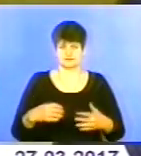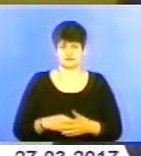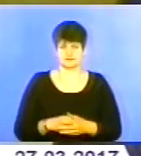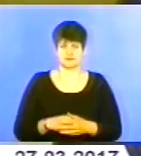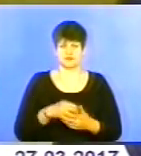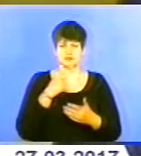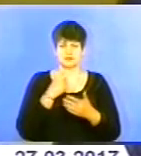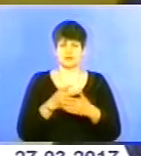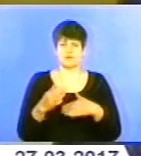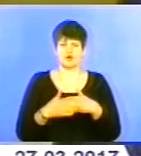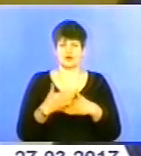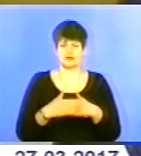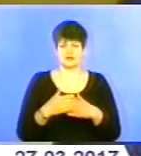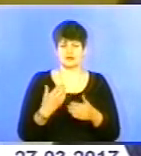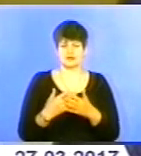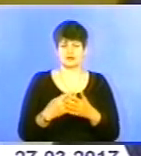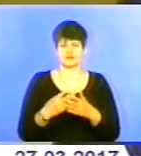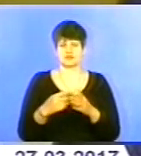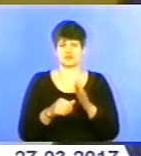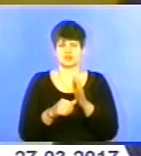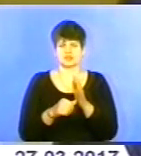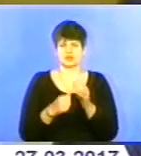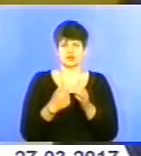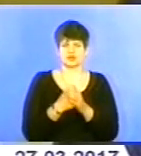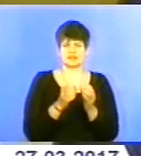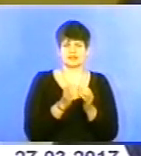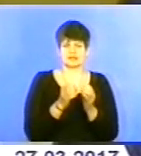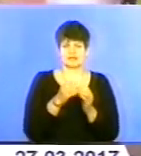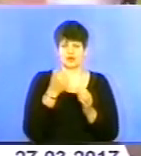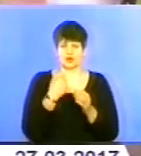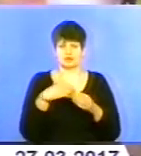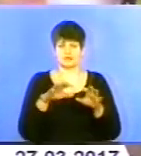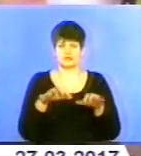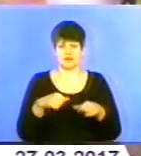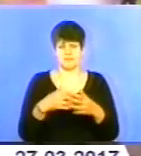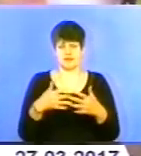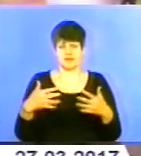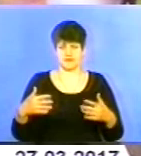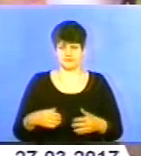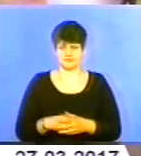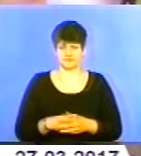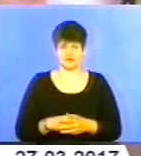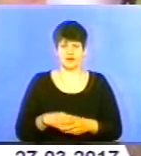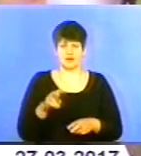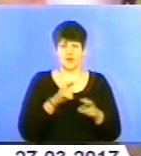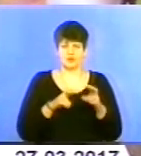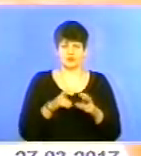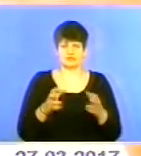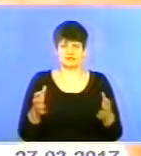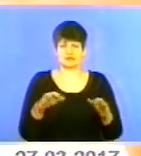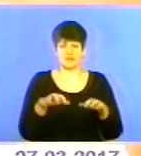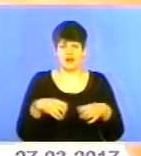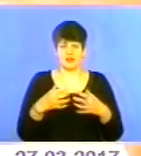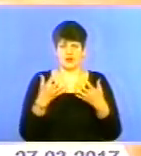покарання у виді позбавлення волі на строк від 6 до 10 років з конфіскацією майна. Під час обшуку в помешканні силовики вилучили